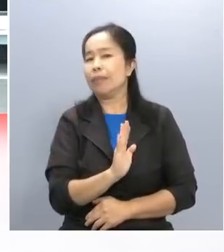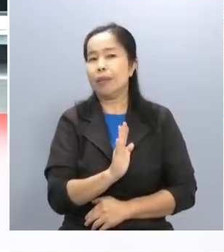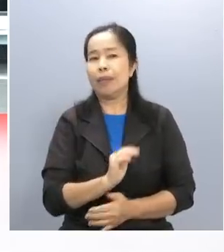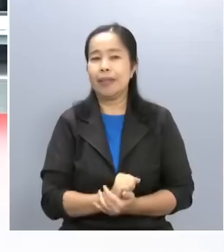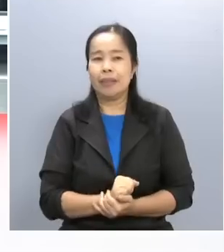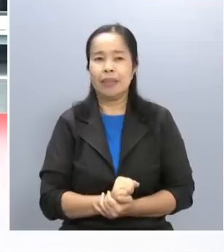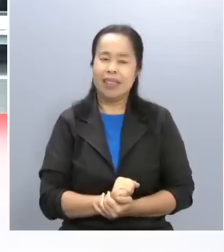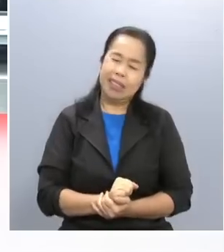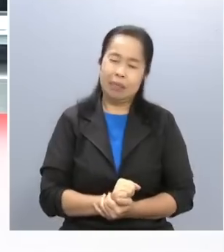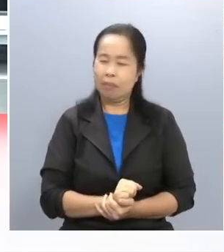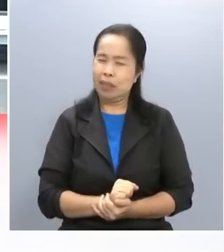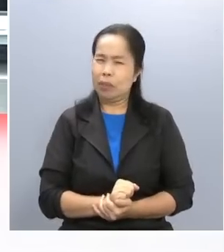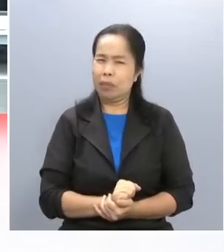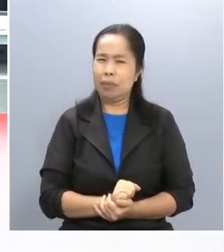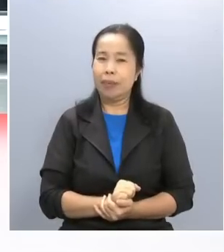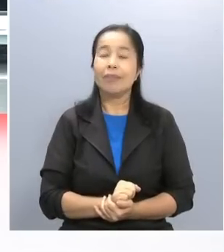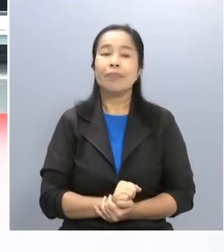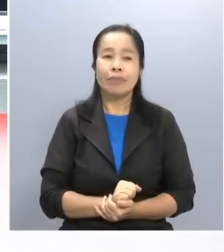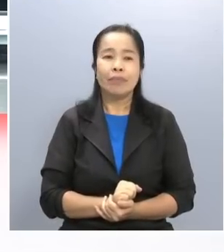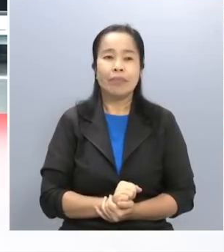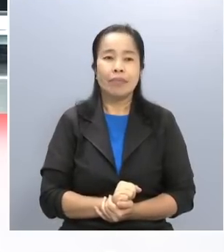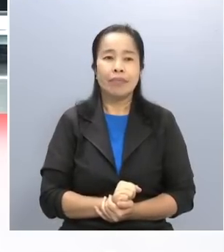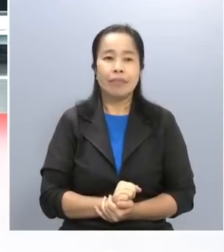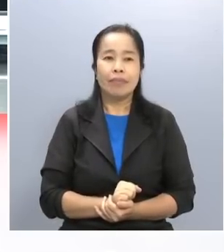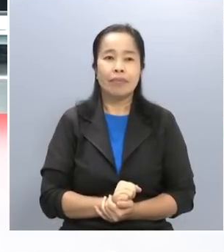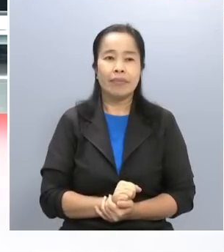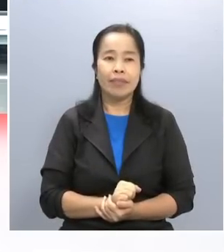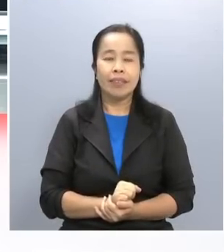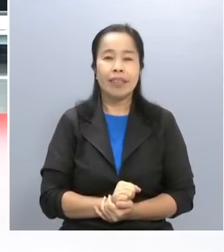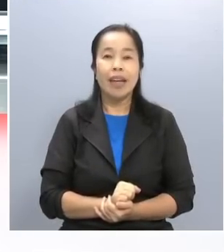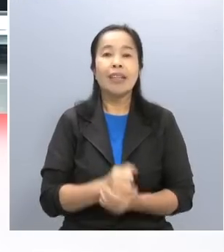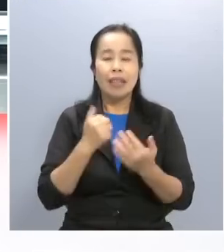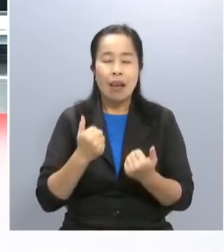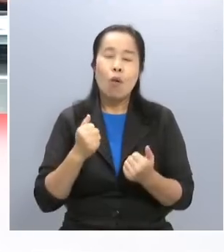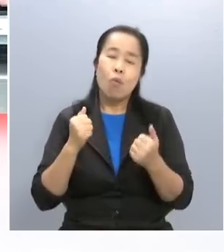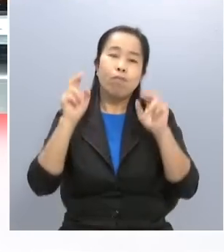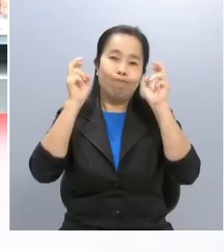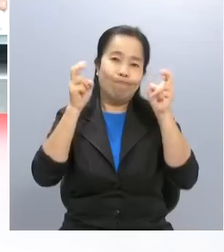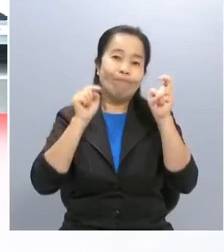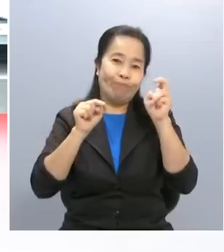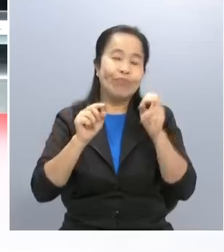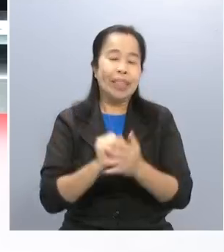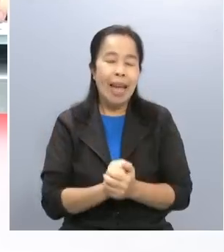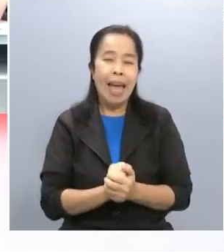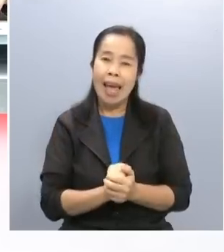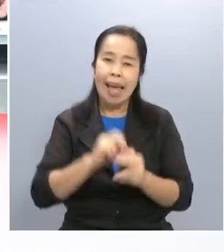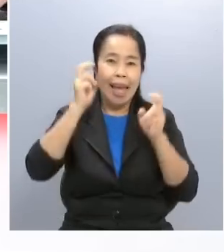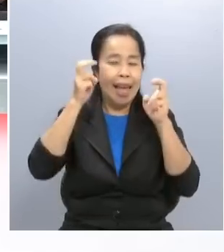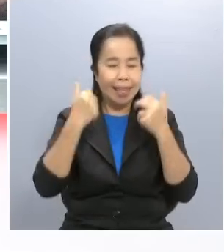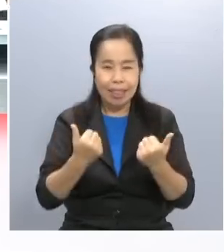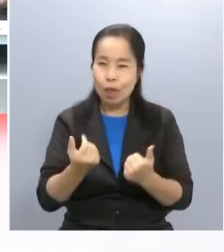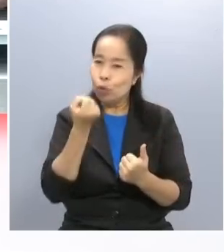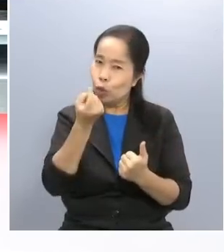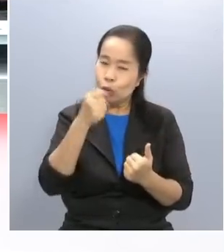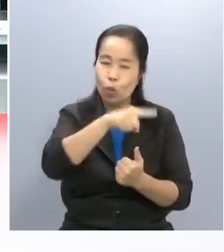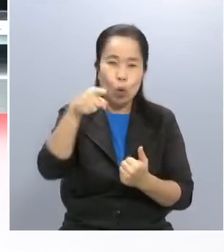ช่ในมุมพี่ว่าไม่น่าใช่ ค่ะ นะเอ้าโอเคก็นี่คืออีกหนึ่งประเด็นคุณผู้ชมครับที่เรียกว่ากำลังเป็นประเด็นใหญ่นะฮะแล้วก็กำลัง